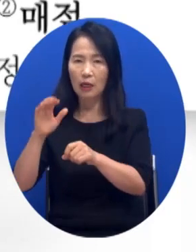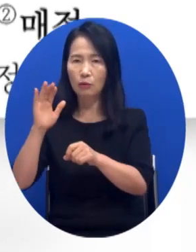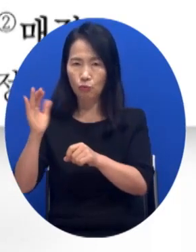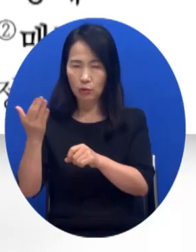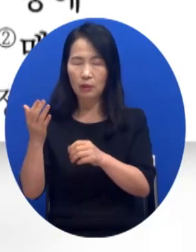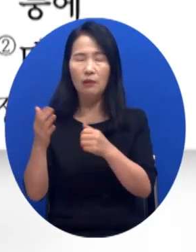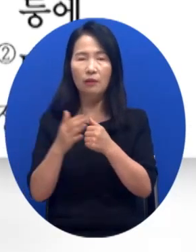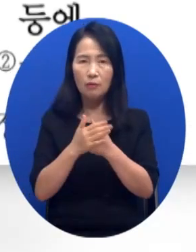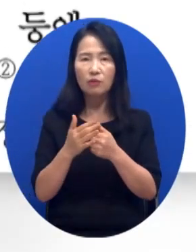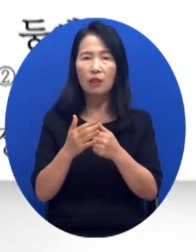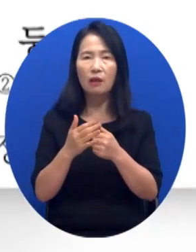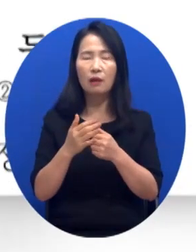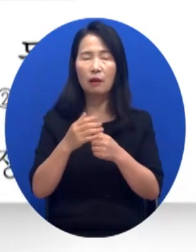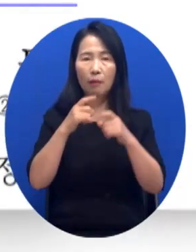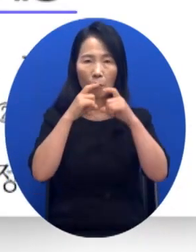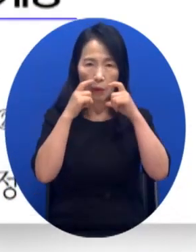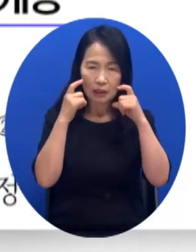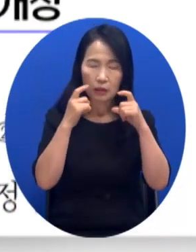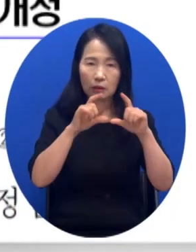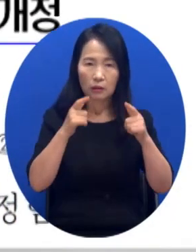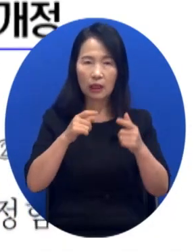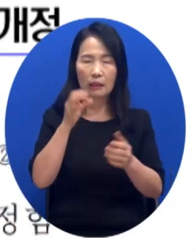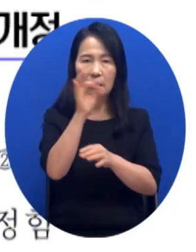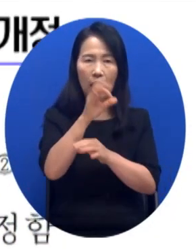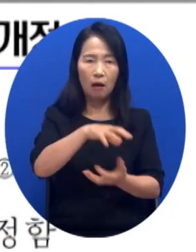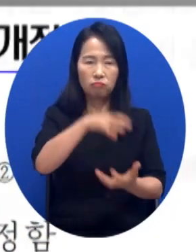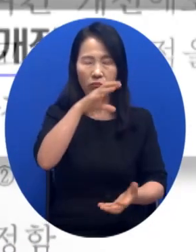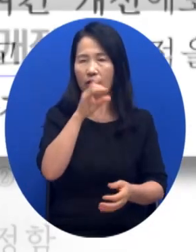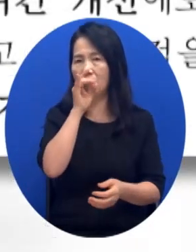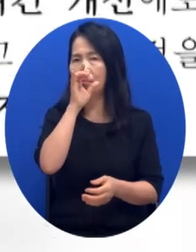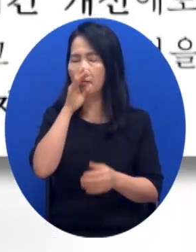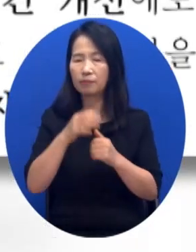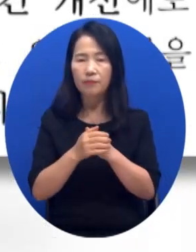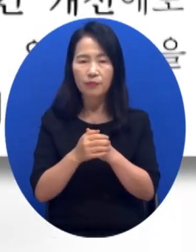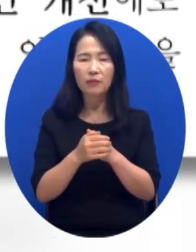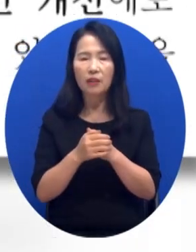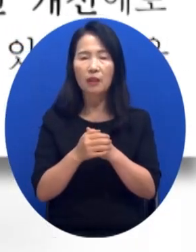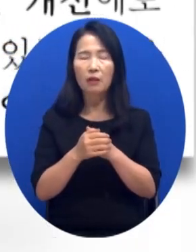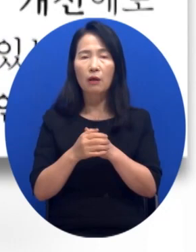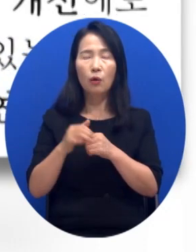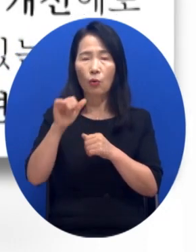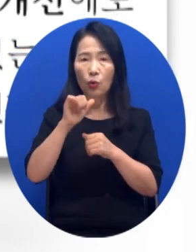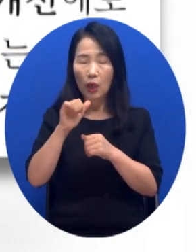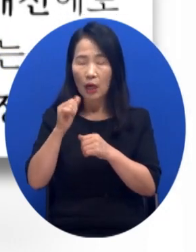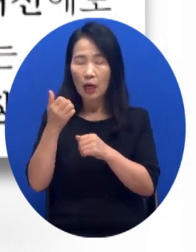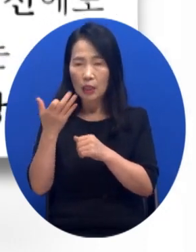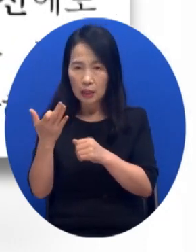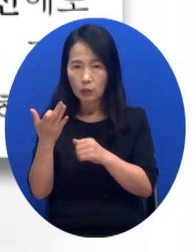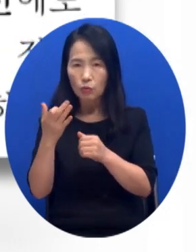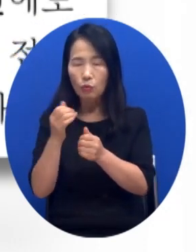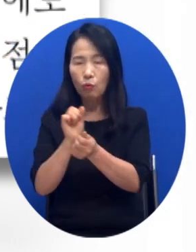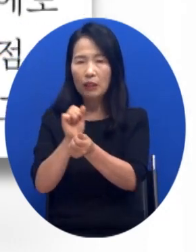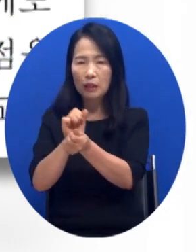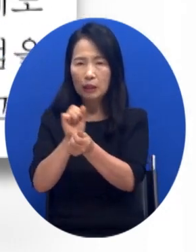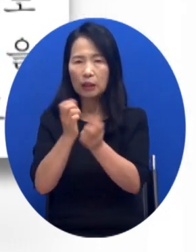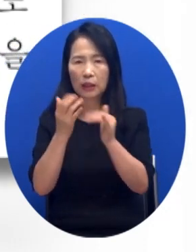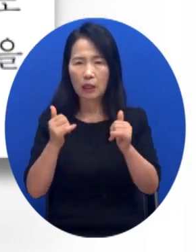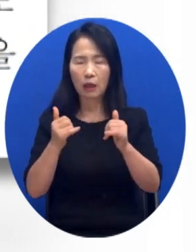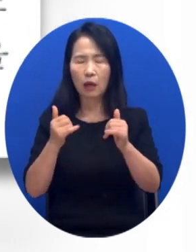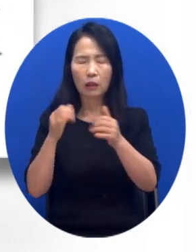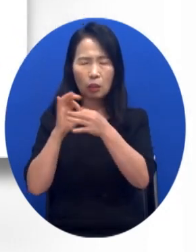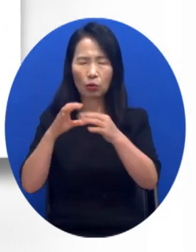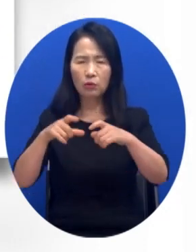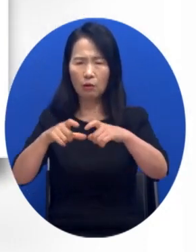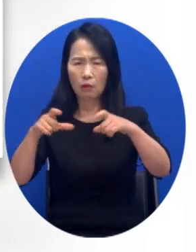기획재정부는 마스크 등의 수급 여건이 개선됐지만 코로나19 확진자가 꾸준히 발생하고 있는 점을 고려해